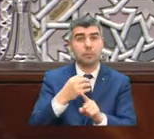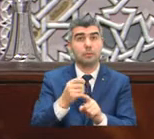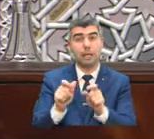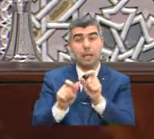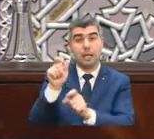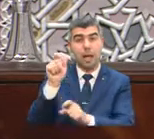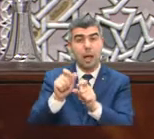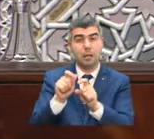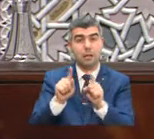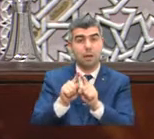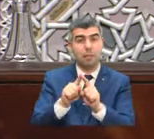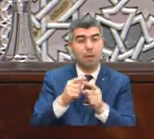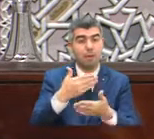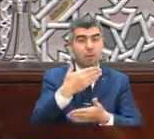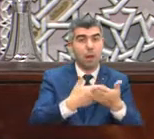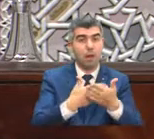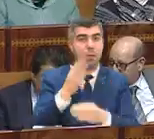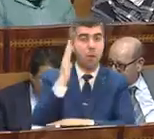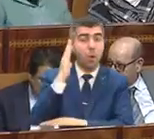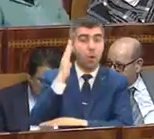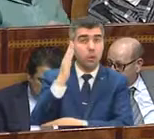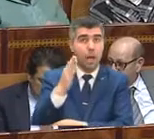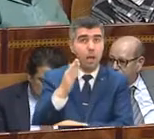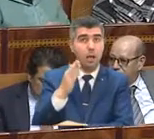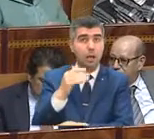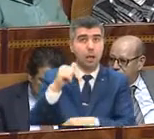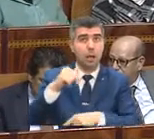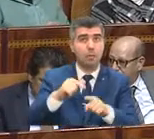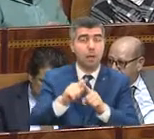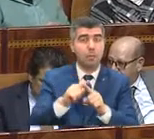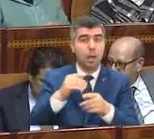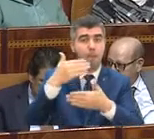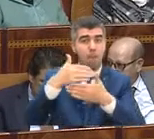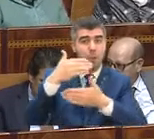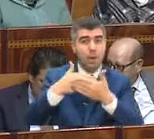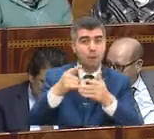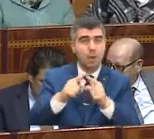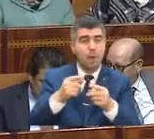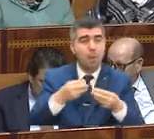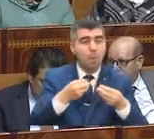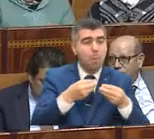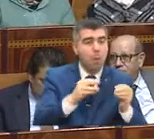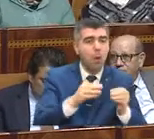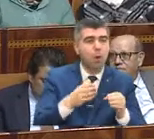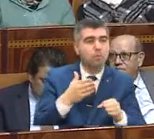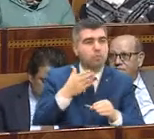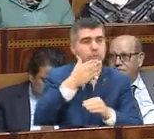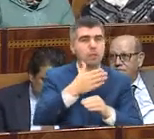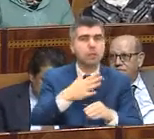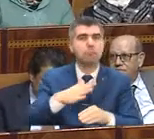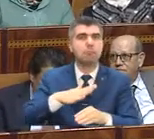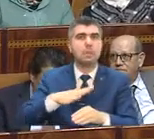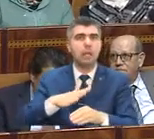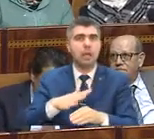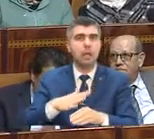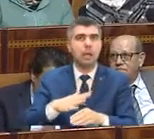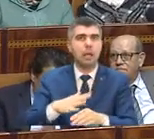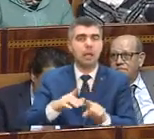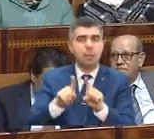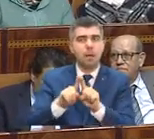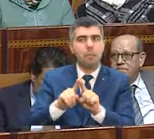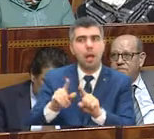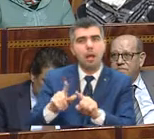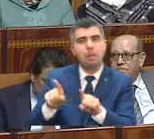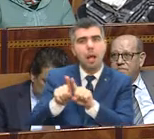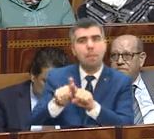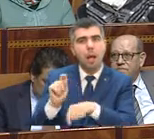الباديه هي باش يكون عنده كتار. واش كاين دابا شي واحد اللي عنده كتار في الباديه غادي يبقى في الباديه؟ راه يبيع ويمشي للمدينه. دابا انت كتطبق عليه القانون بحال المدينه بحال